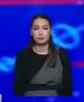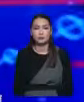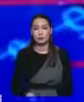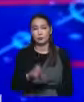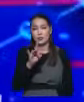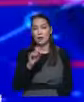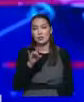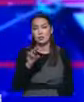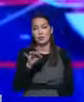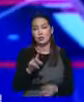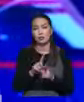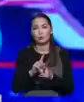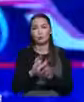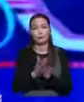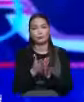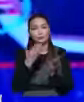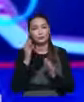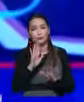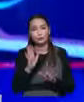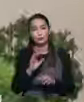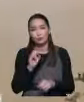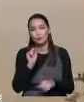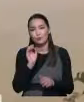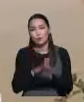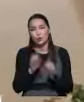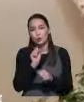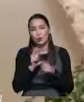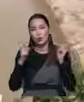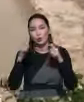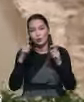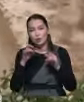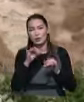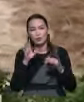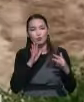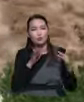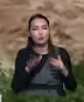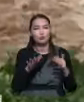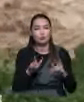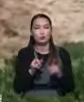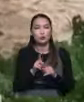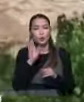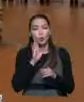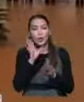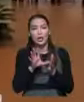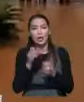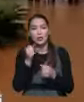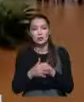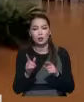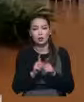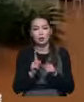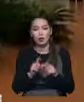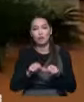Бразилияда да жағдай мәз емес. Тоқтаусыз жауған жаңбыр мен алапат тасқыннан су электр станциясының бөгеті